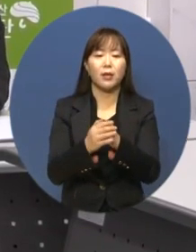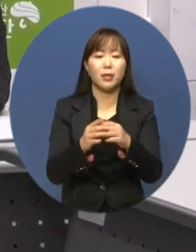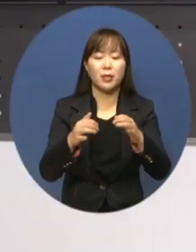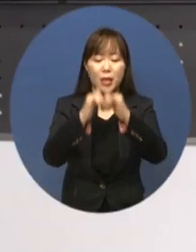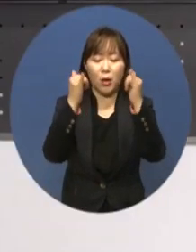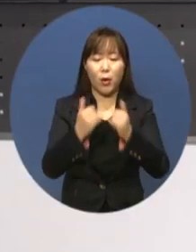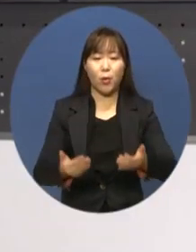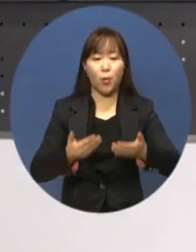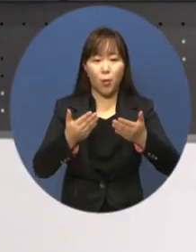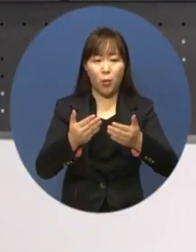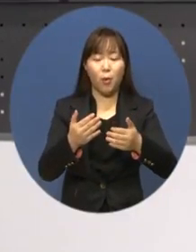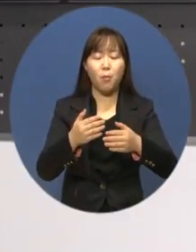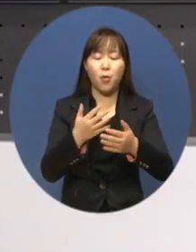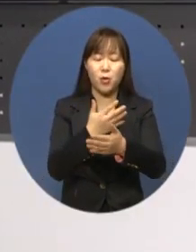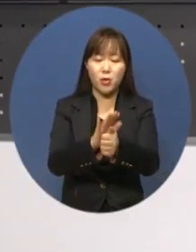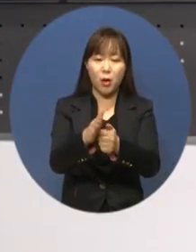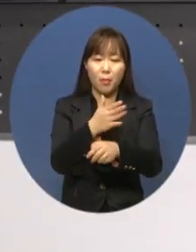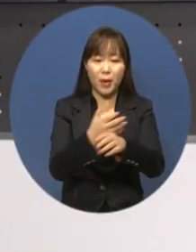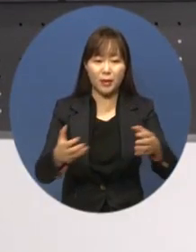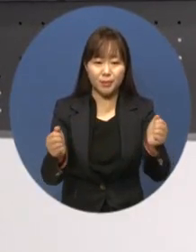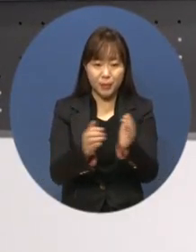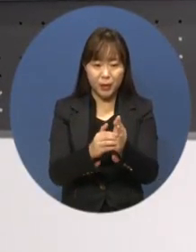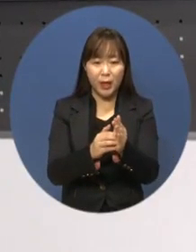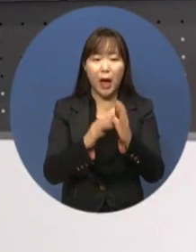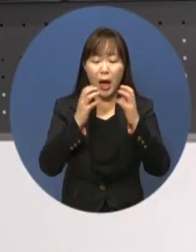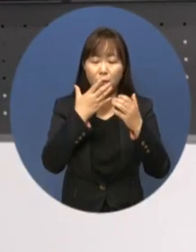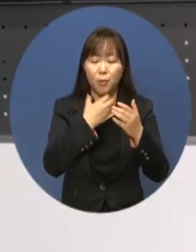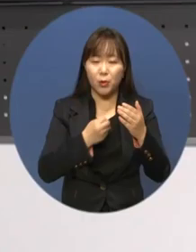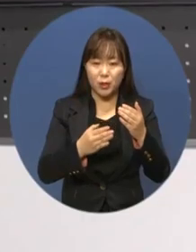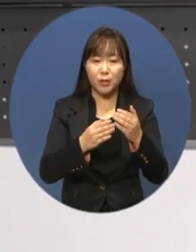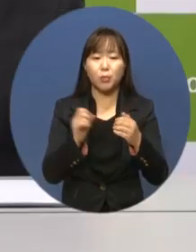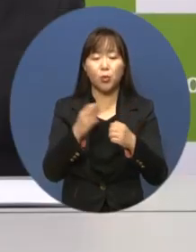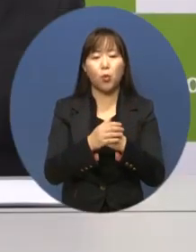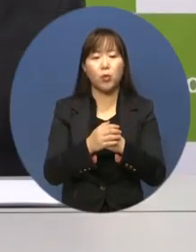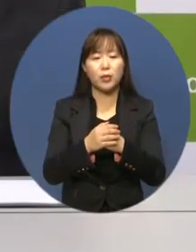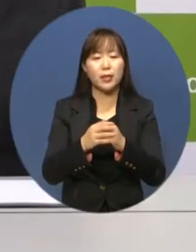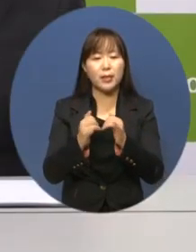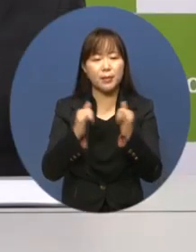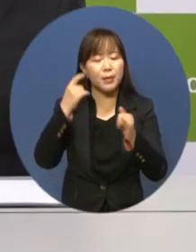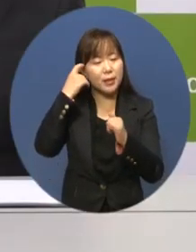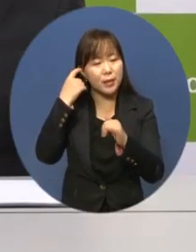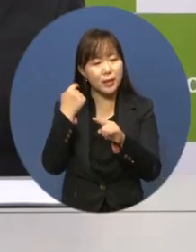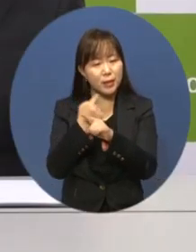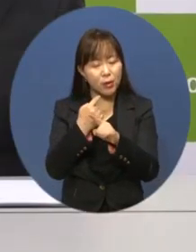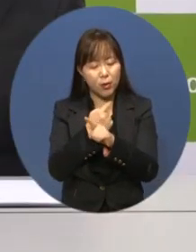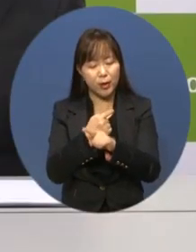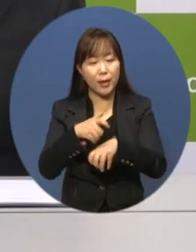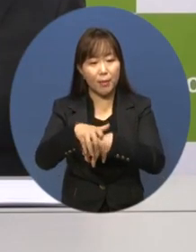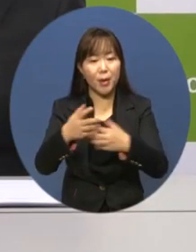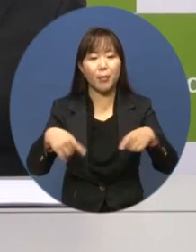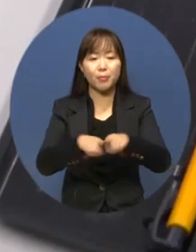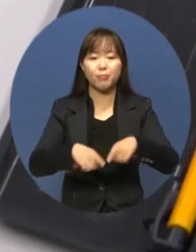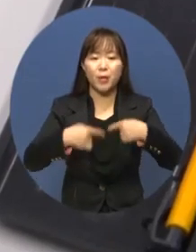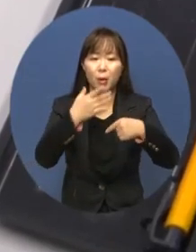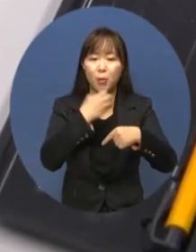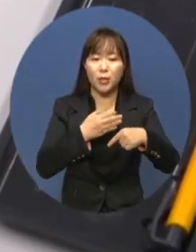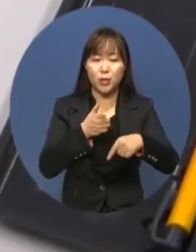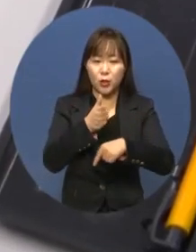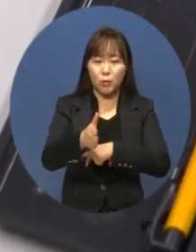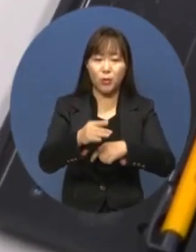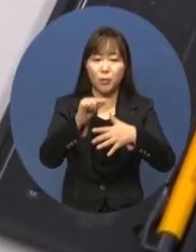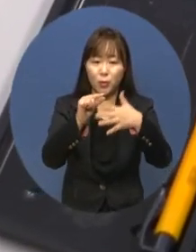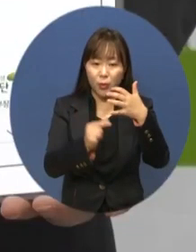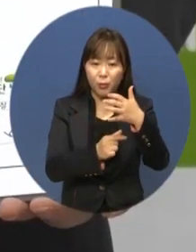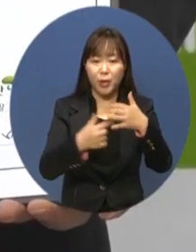하고 아동복지의 정보 전달과 시민 인식 전화 캠페인 등을 함께 참여해 복지 전문 채널로서 의